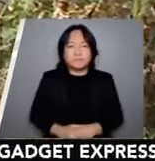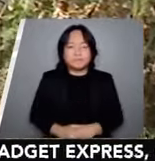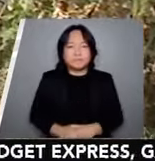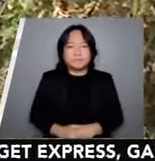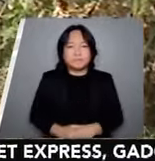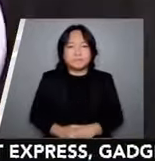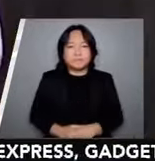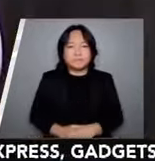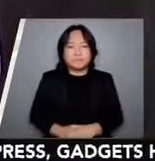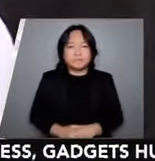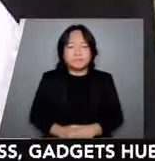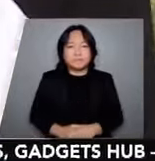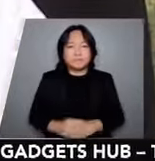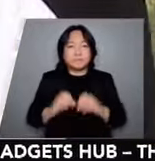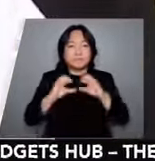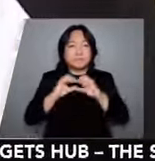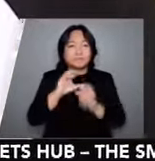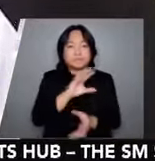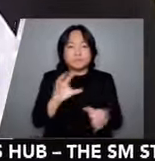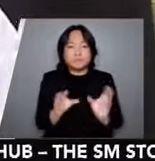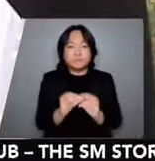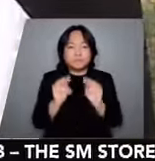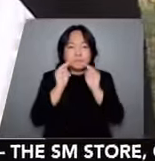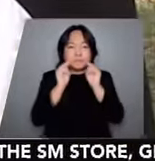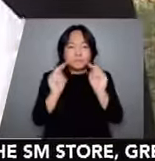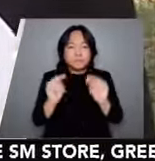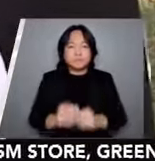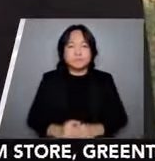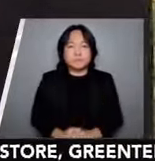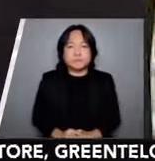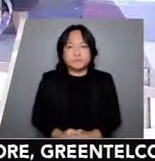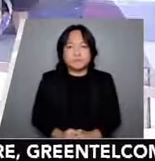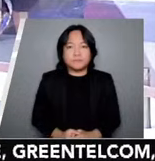Refrat para sa GMA Integrated News.